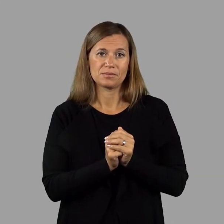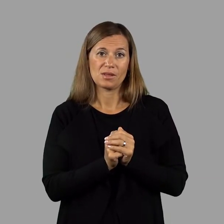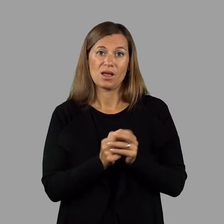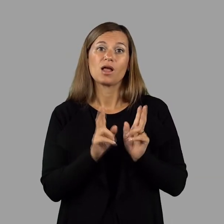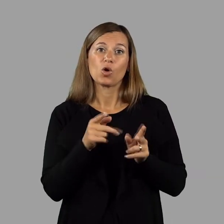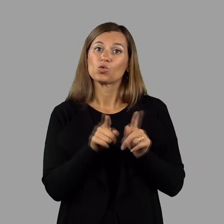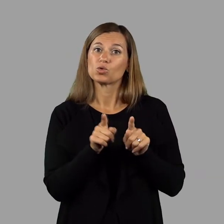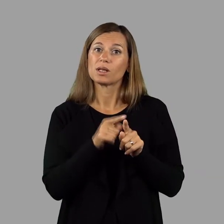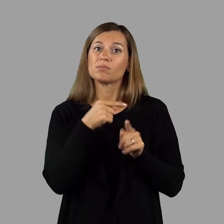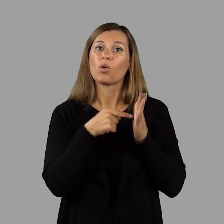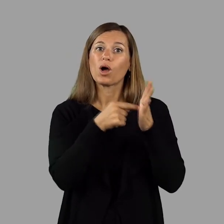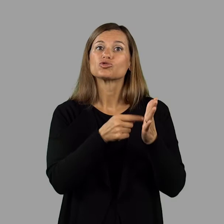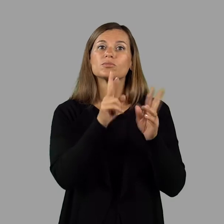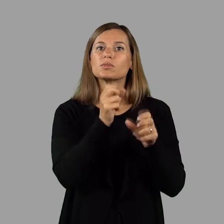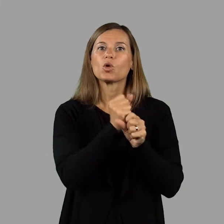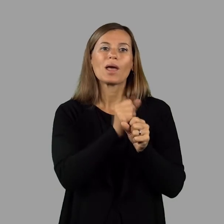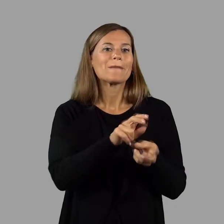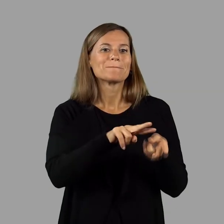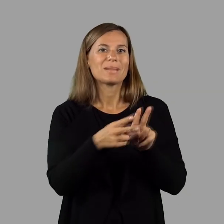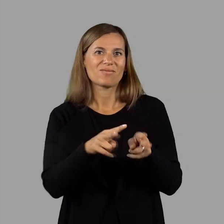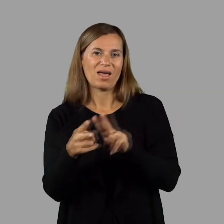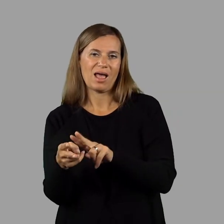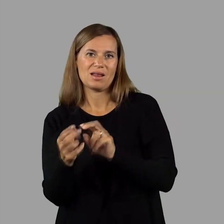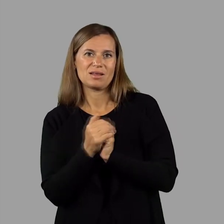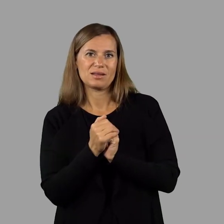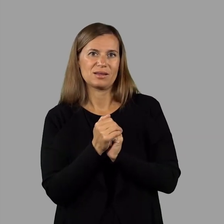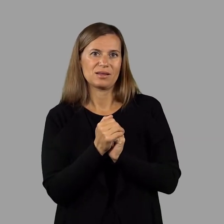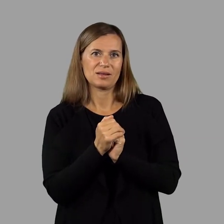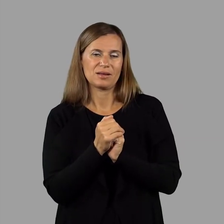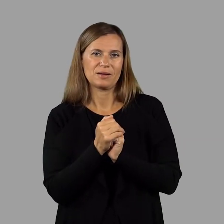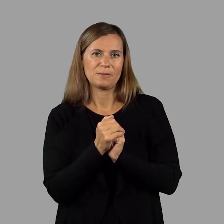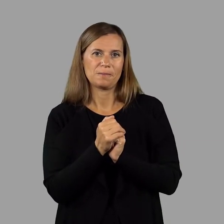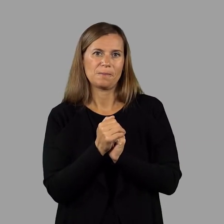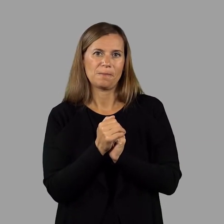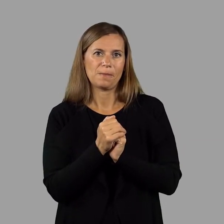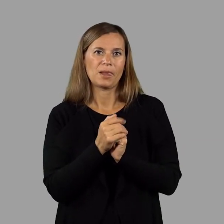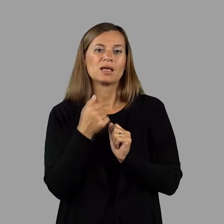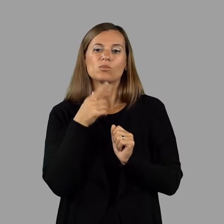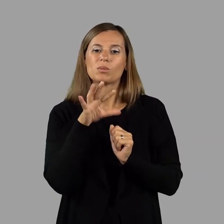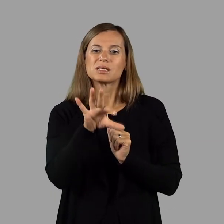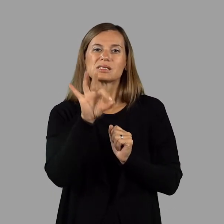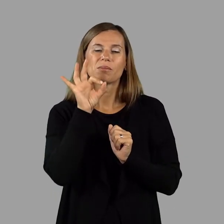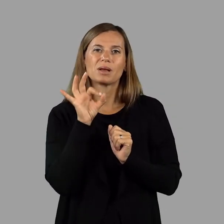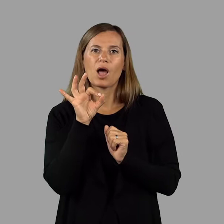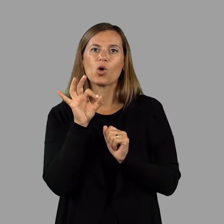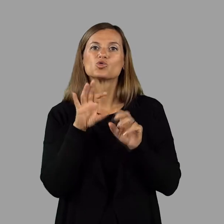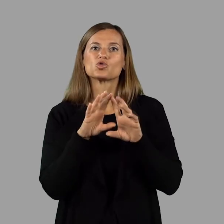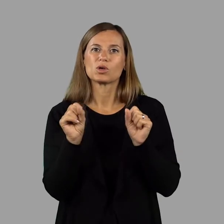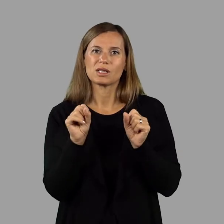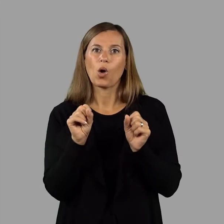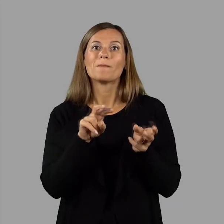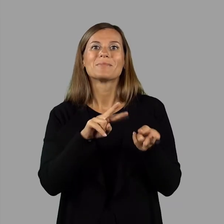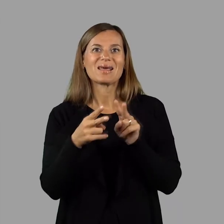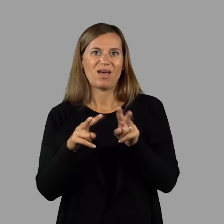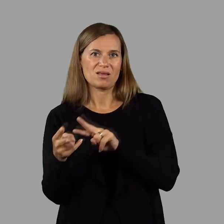pa pokažem tudi, kako deluje prevajalnik. Torej, na mesto chatbota bom izbral storitev